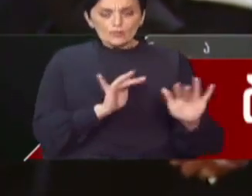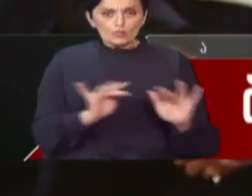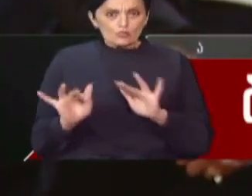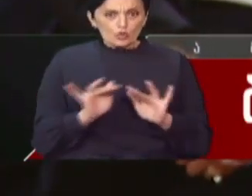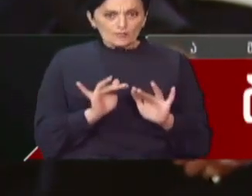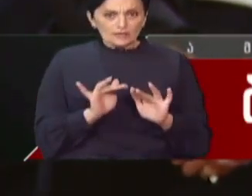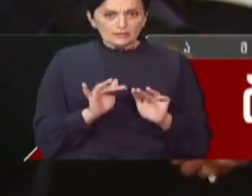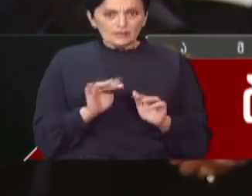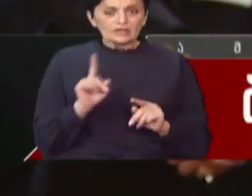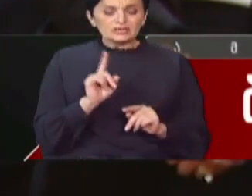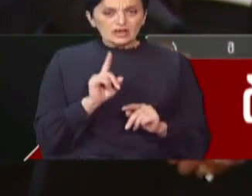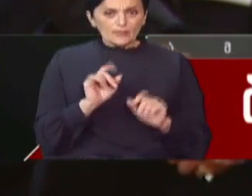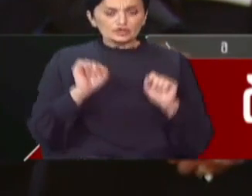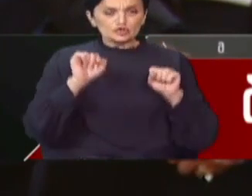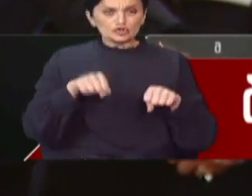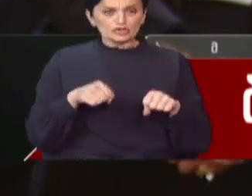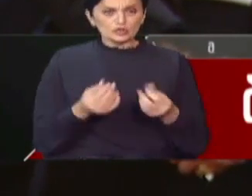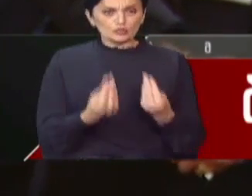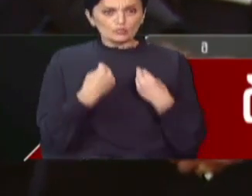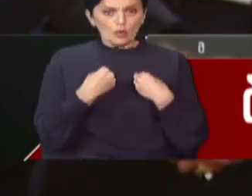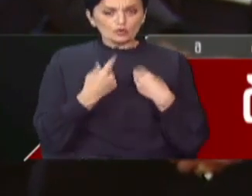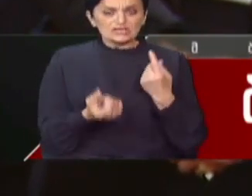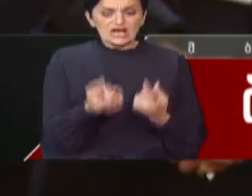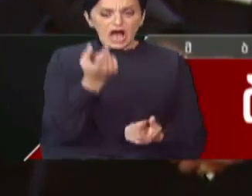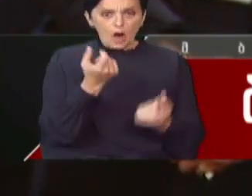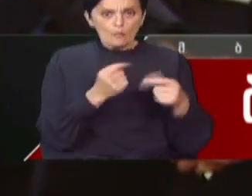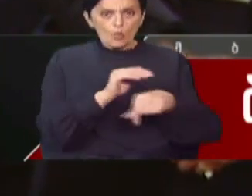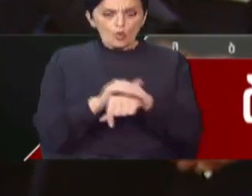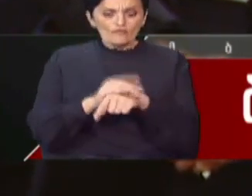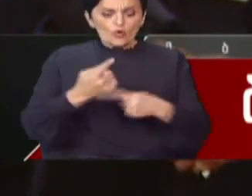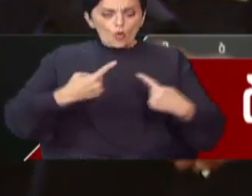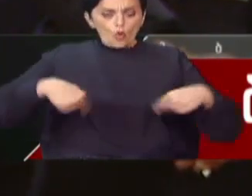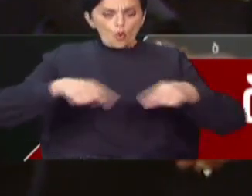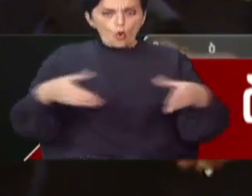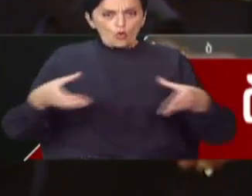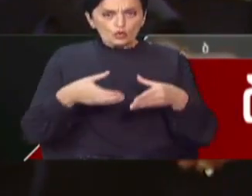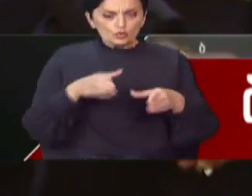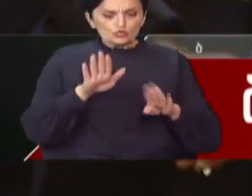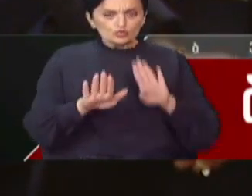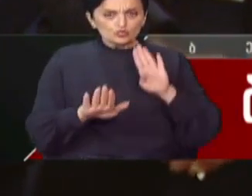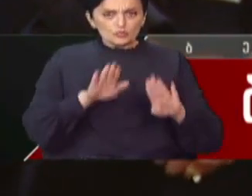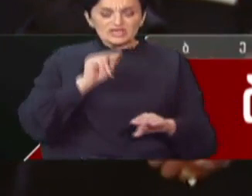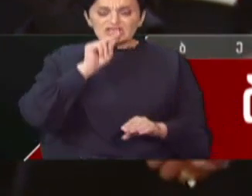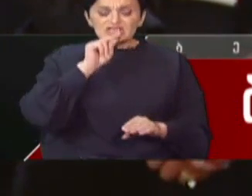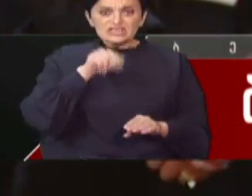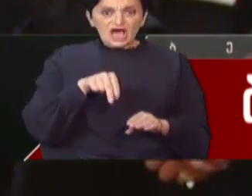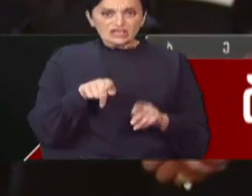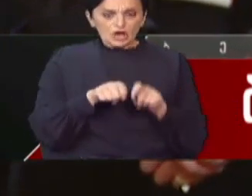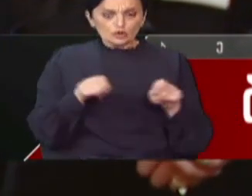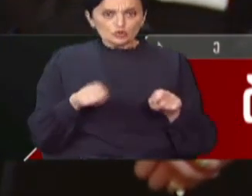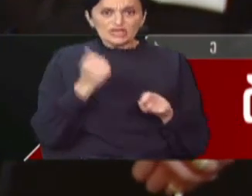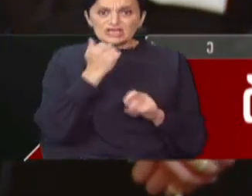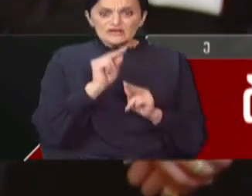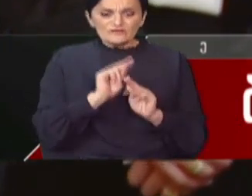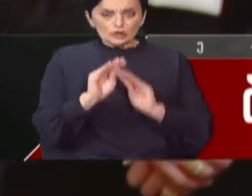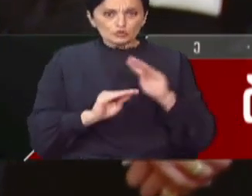მოქმედება, რამაც შესაძლებლობა მოგცა გამოგვევლინა ორგანიზებული ჯგუფის მიერ შექმნილი დანაშაულებრივი